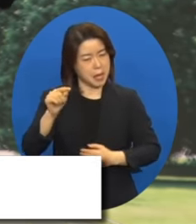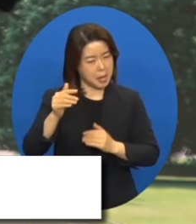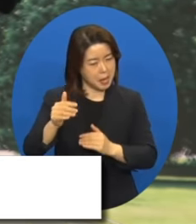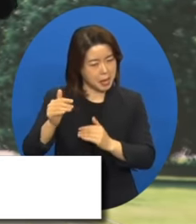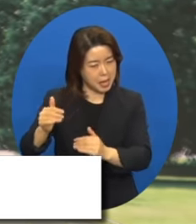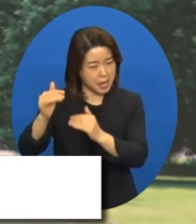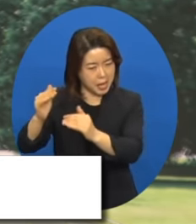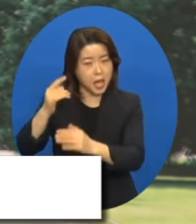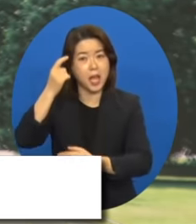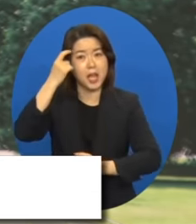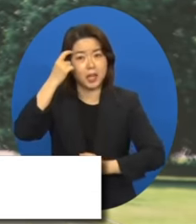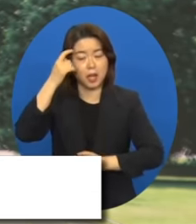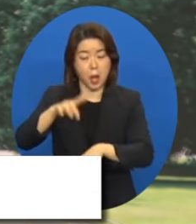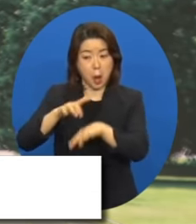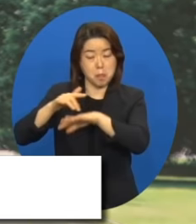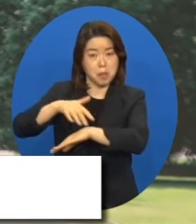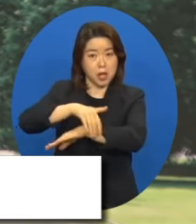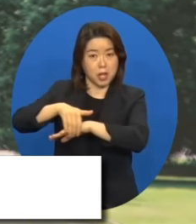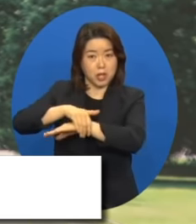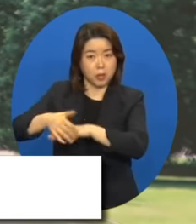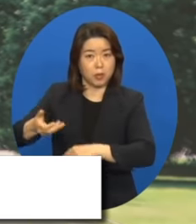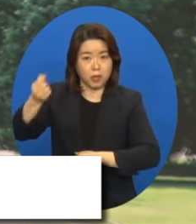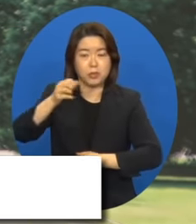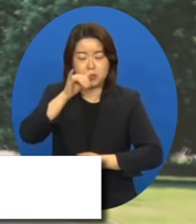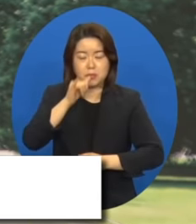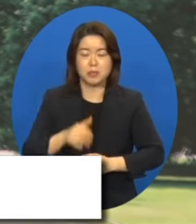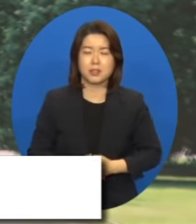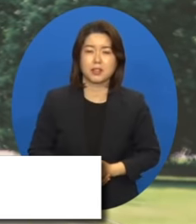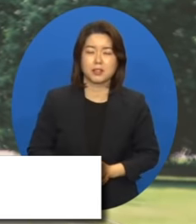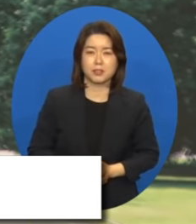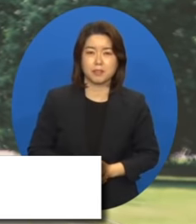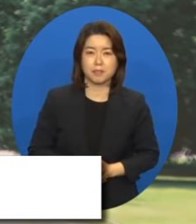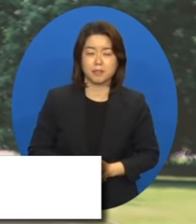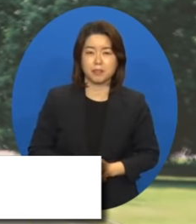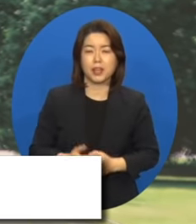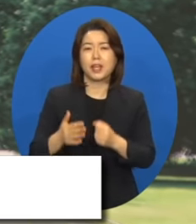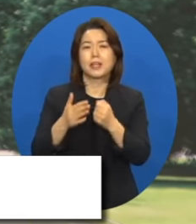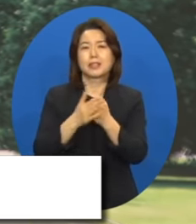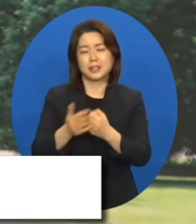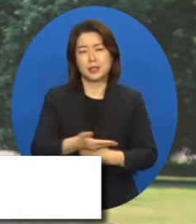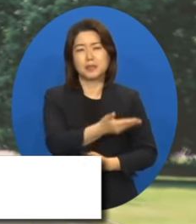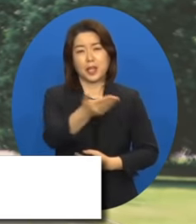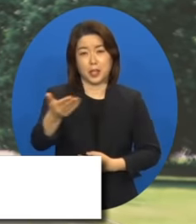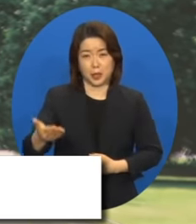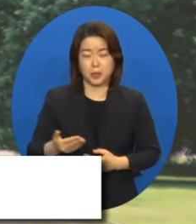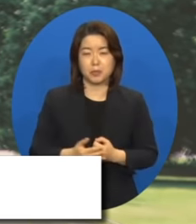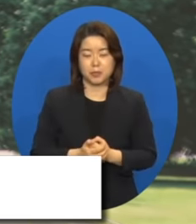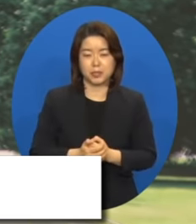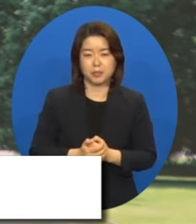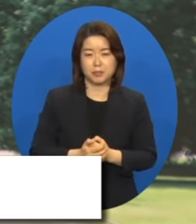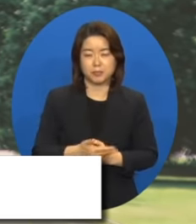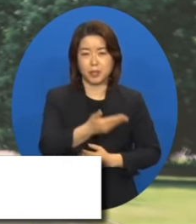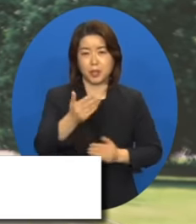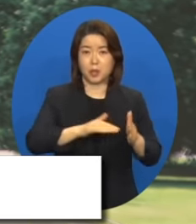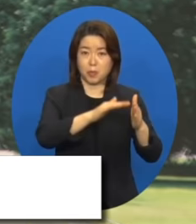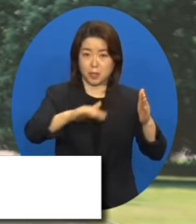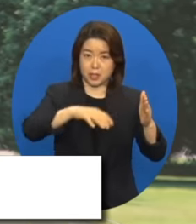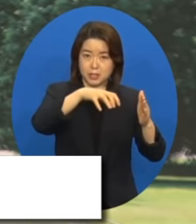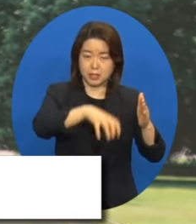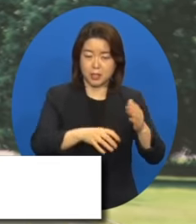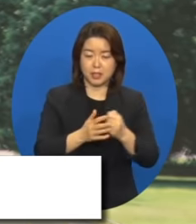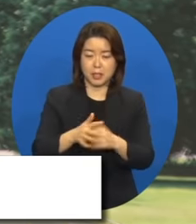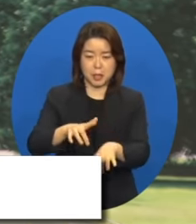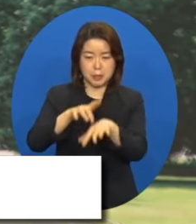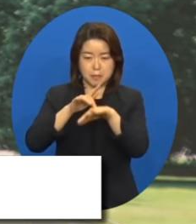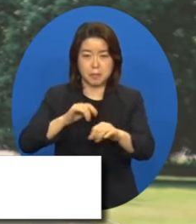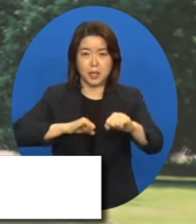것이다. 마귀가 가지고 있는 전략이 있습니다. 그러므로 여러분이 여러분의 가정 안에 마귀의